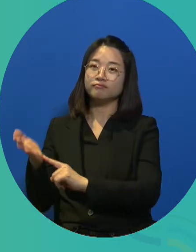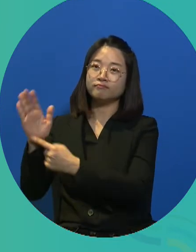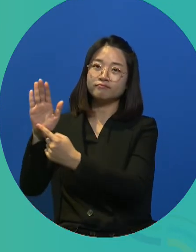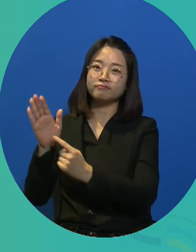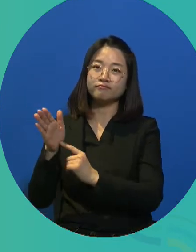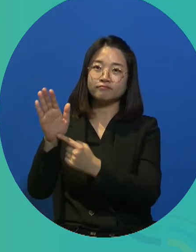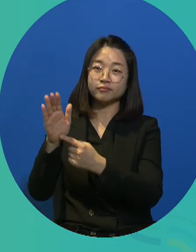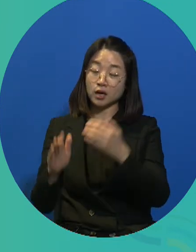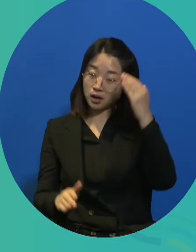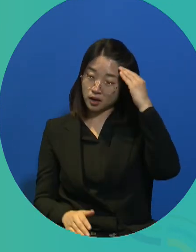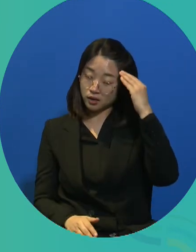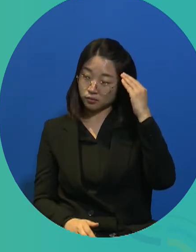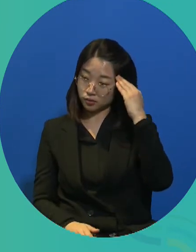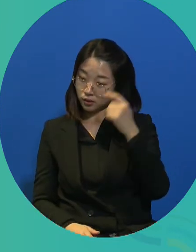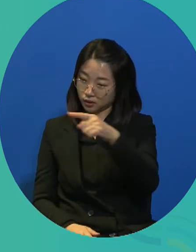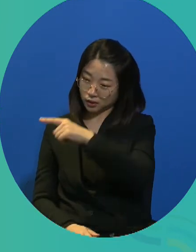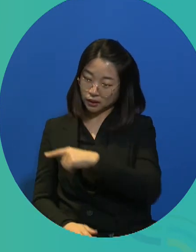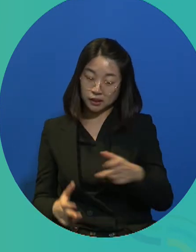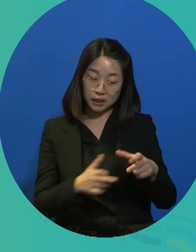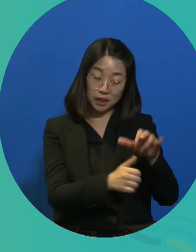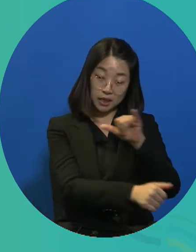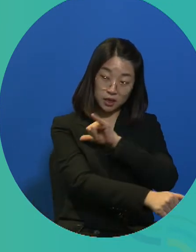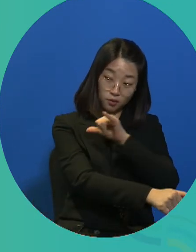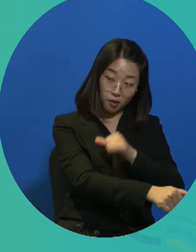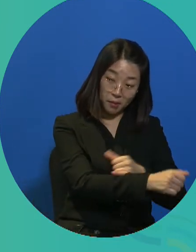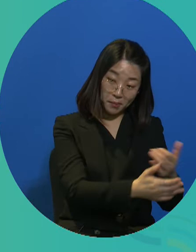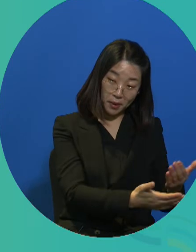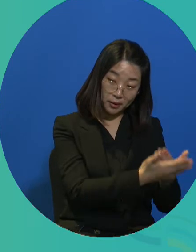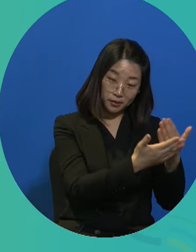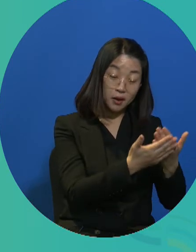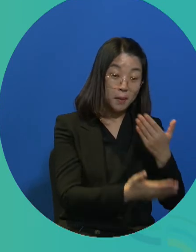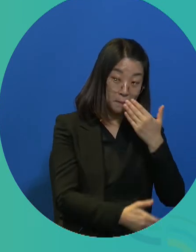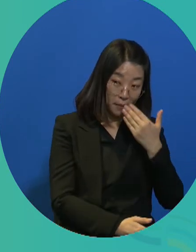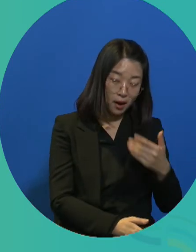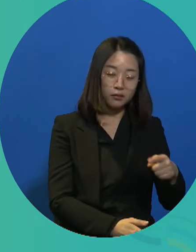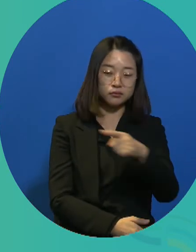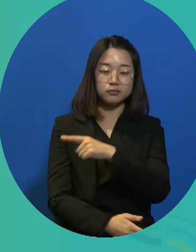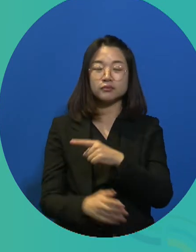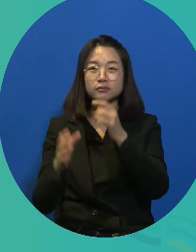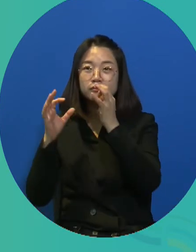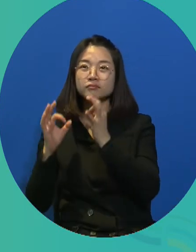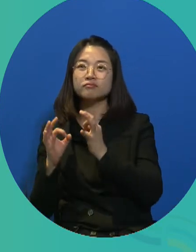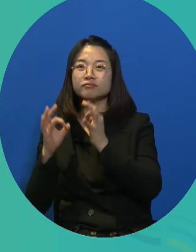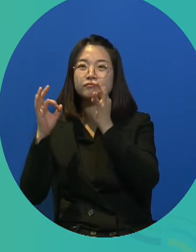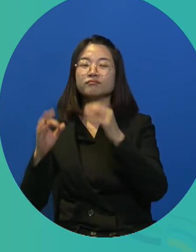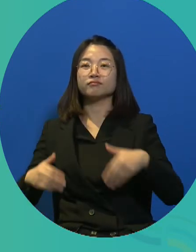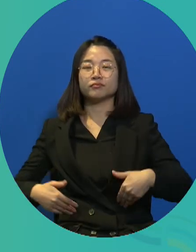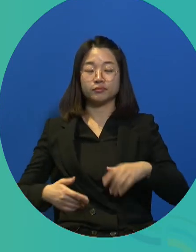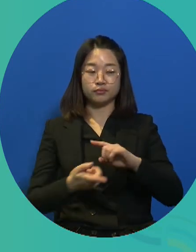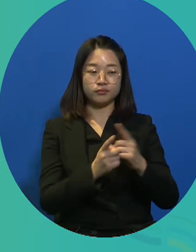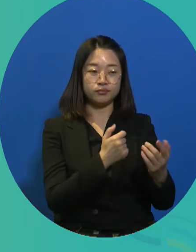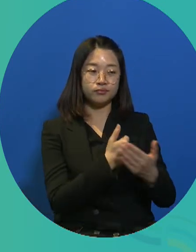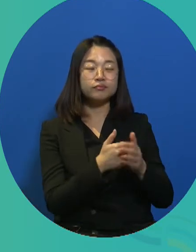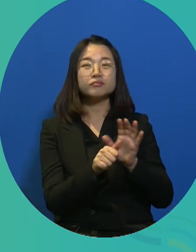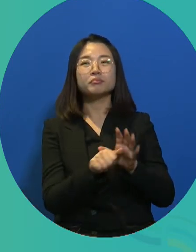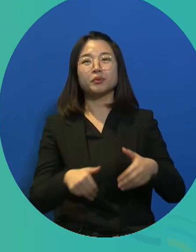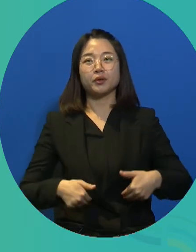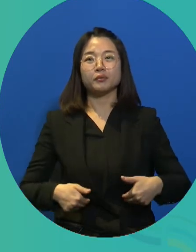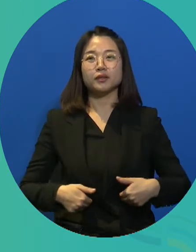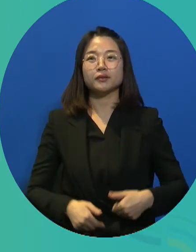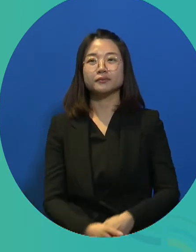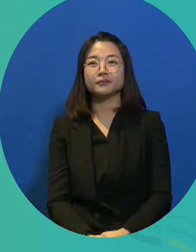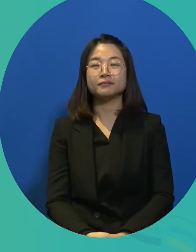사회가 전반적으로 인권 향상을 위해서 한 걸음 더 내디딜 수 있도록 함께 협력을 해나가야 될